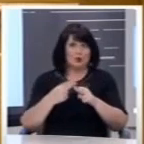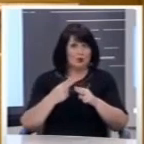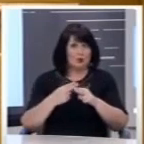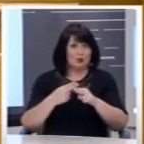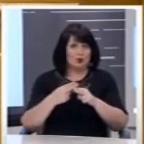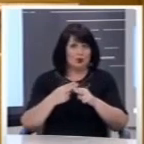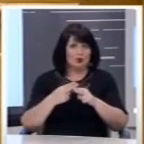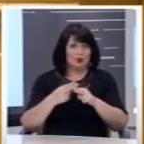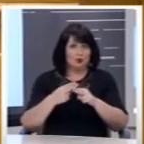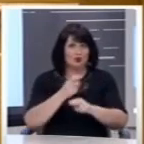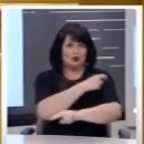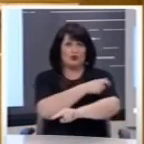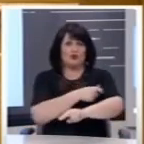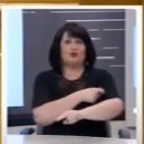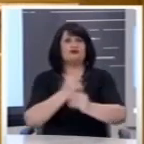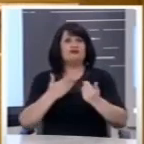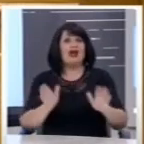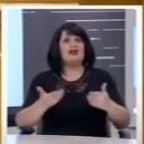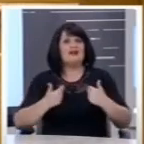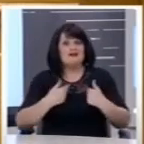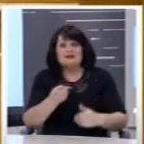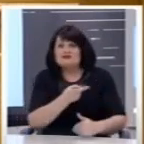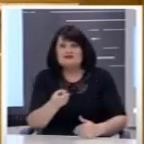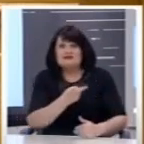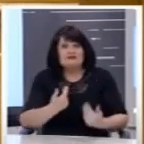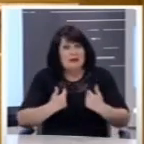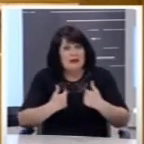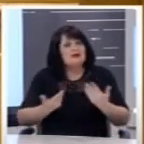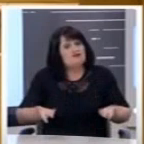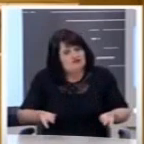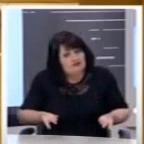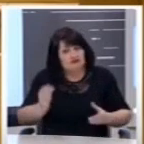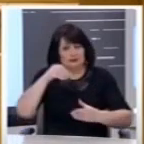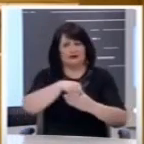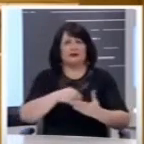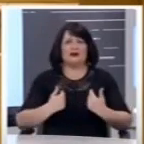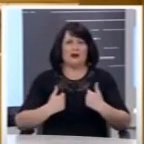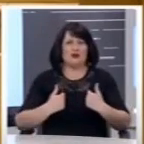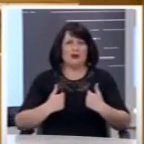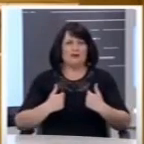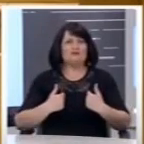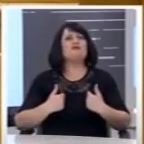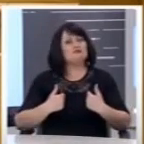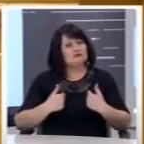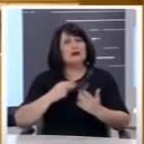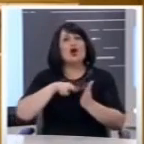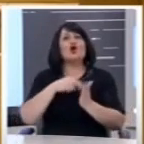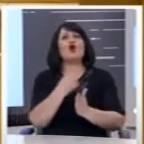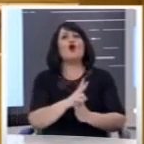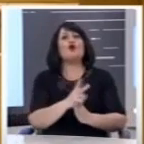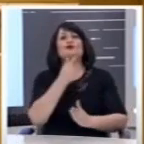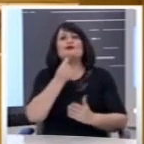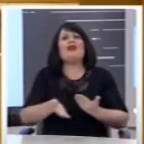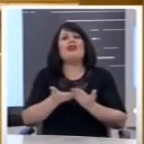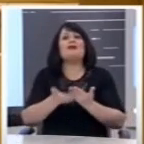ότι ο οργανισμός παραμένει στη διάθεση των μερών, δηλαδή όλων εμάς που συμμετείχαμε, στο πλαίσιο του ρόλου του για να διευκολύνει